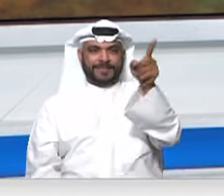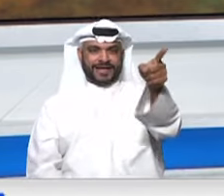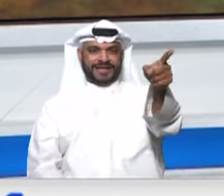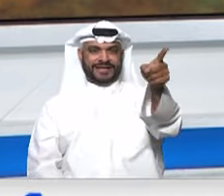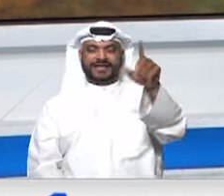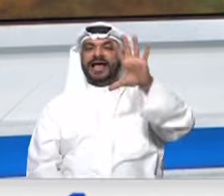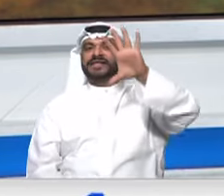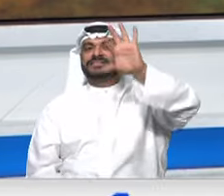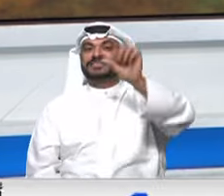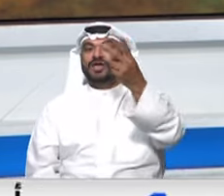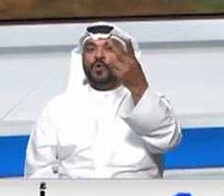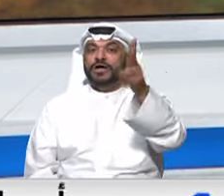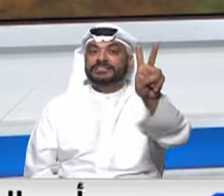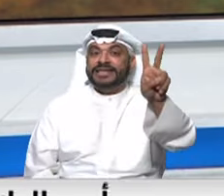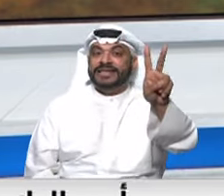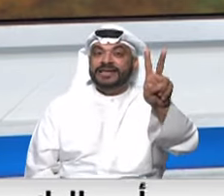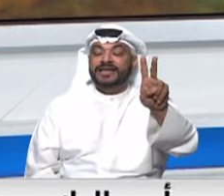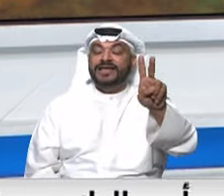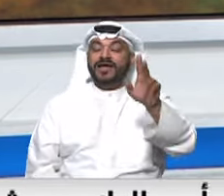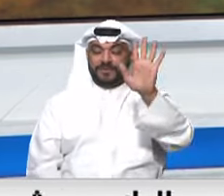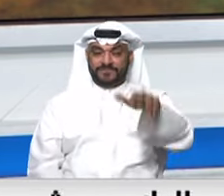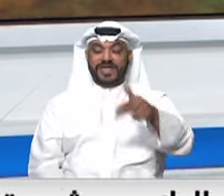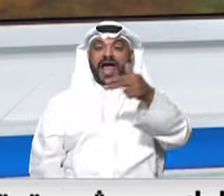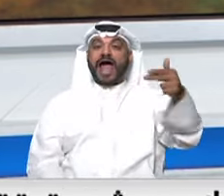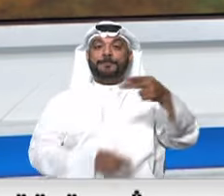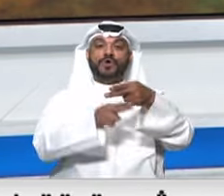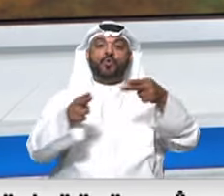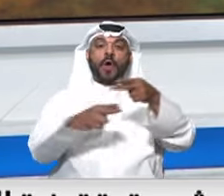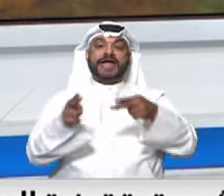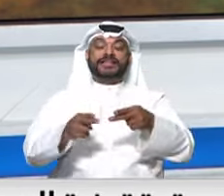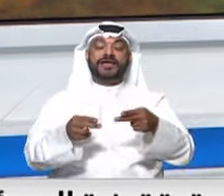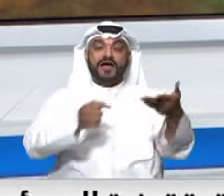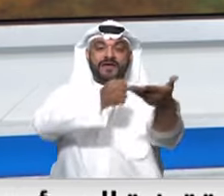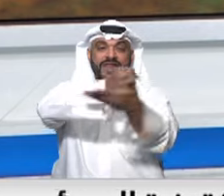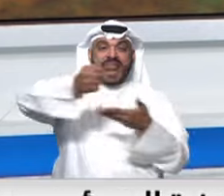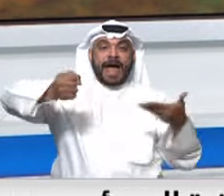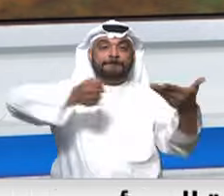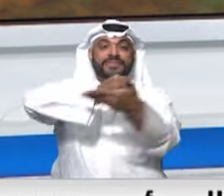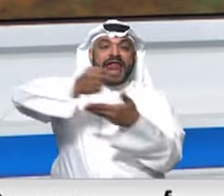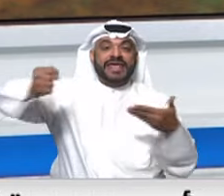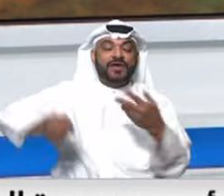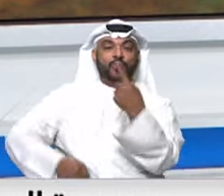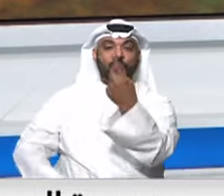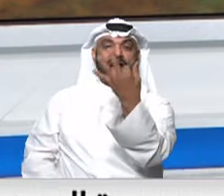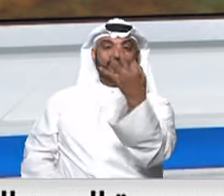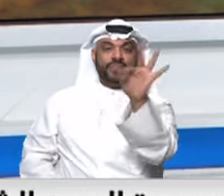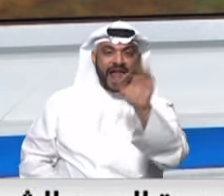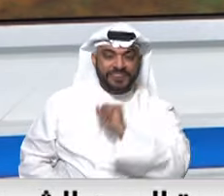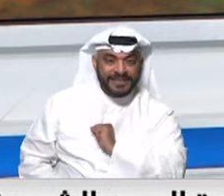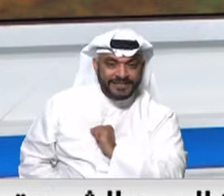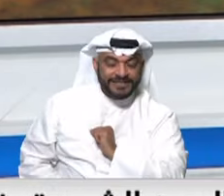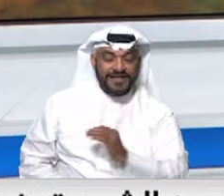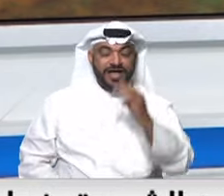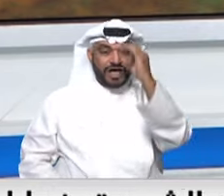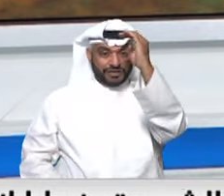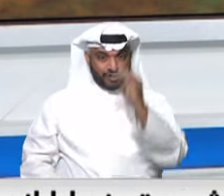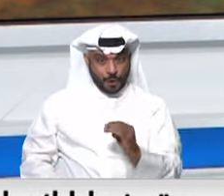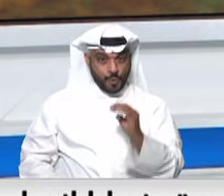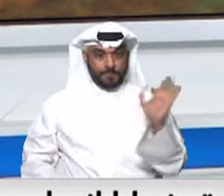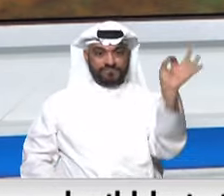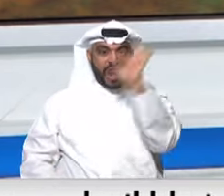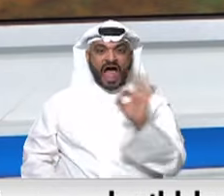29 درجة مئوية في منطقتي شقاية والسالمي، مناطق الشمالية في مزارع العبدلي 31 درجة مئوية، جنوبا في مزارع